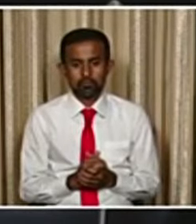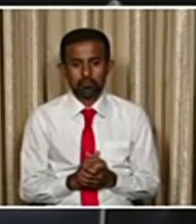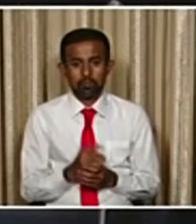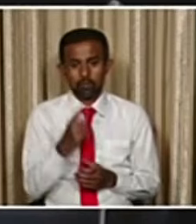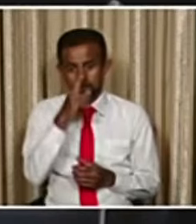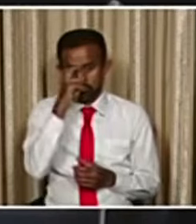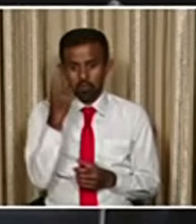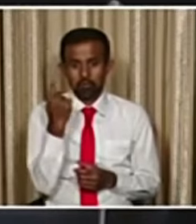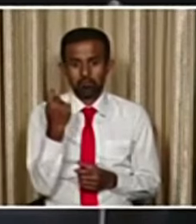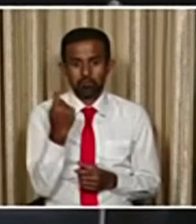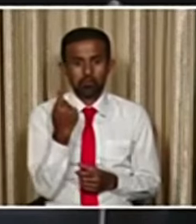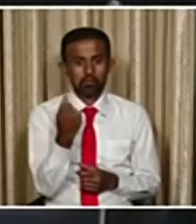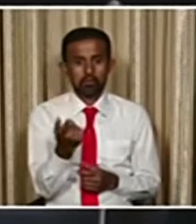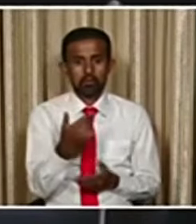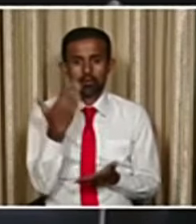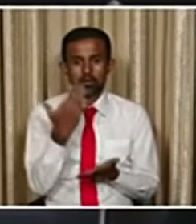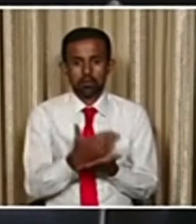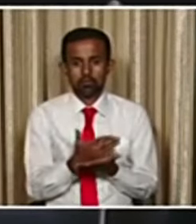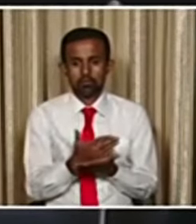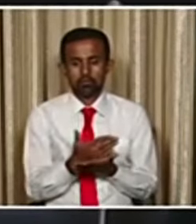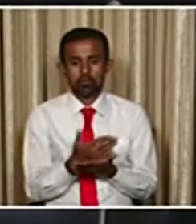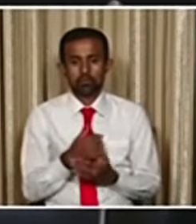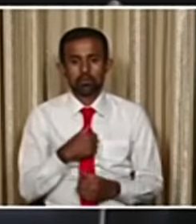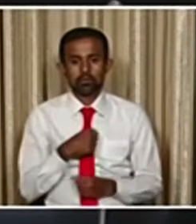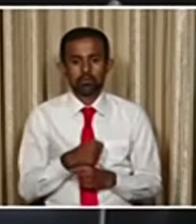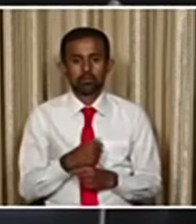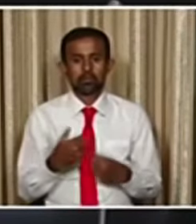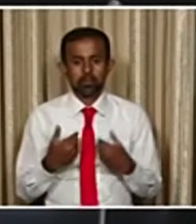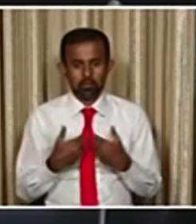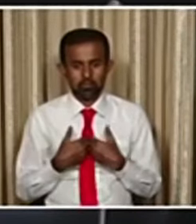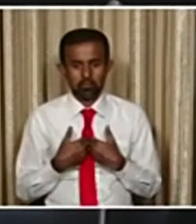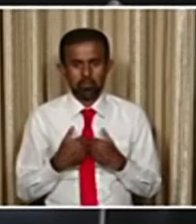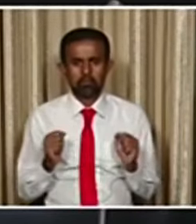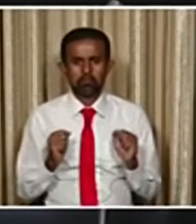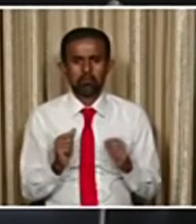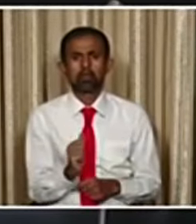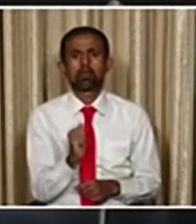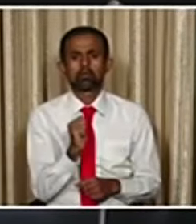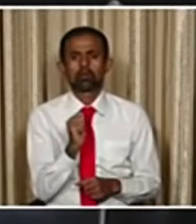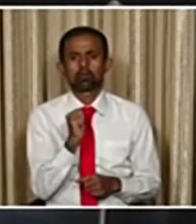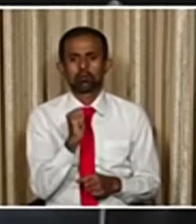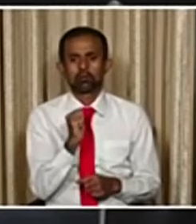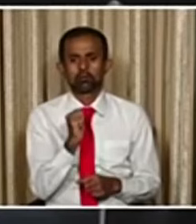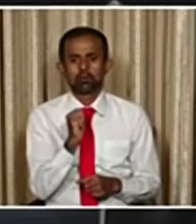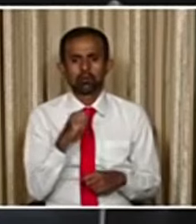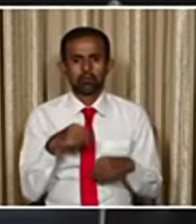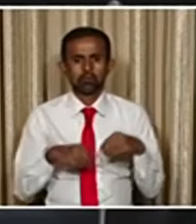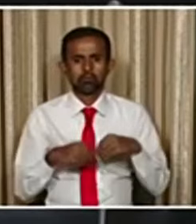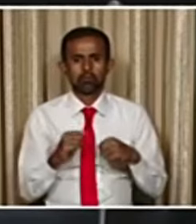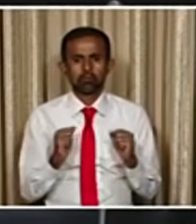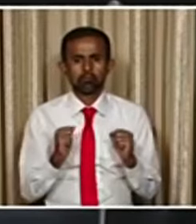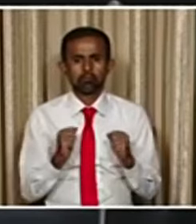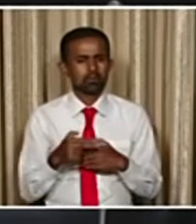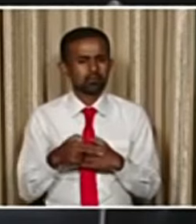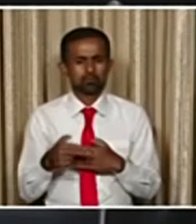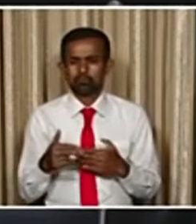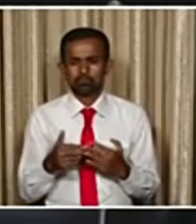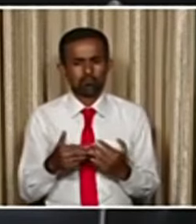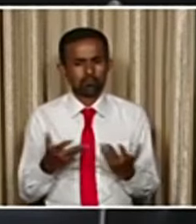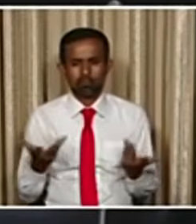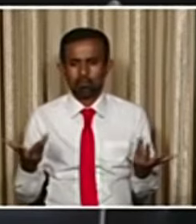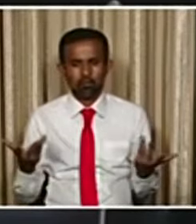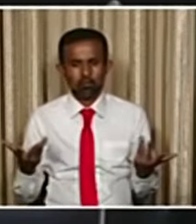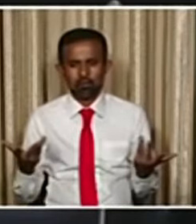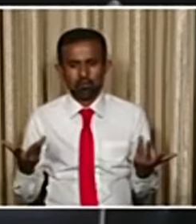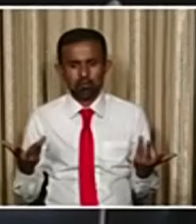මාසික රෙන්ට් එක ගෙවන එක නවත්තලා ඉතින් මෙහෙම කරපු රජයක් අපි අයි බය වෙන්නේ ඡන්දකට. ඡන්දකට බය වෙන්න කිසිම හේතුවක්